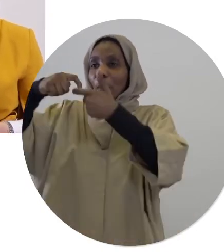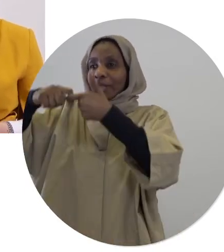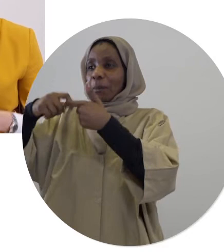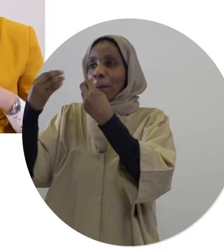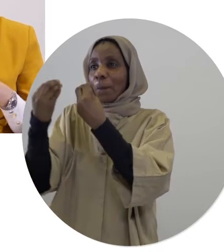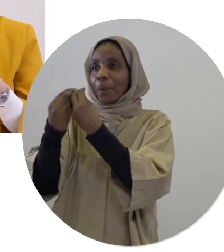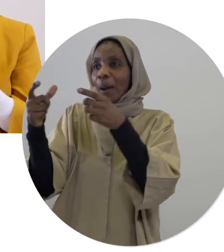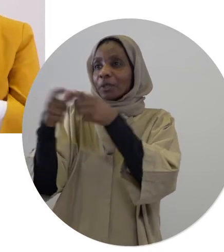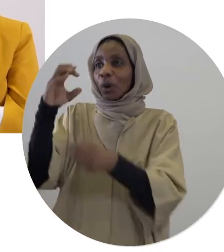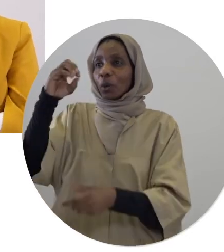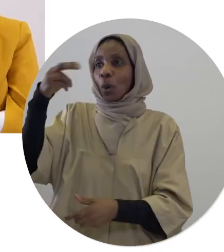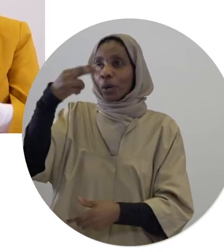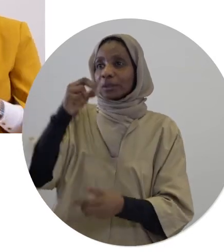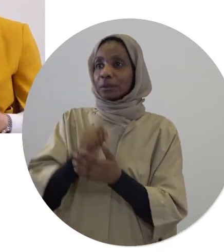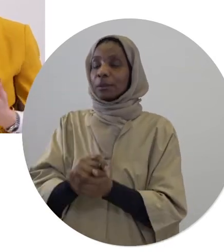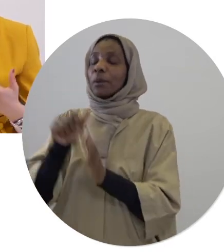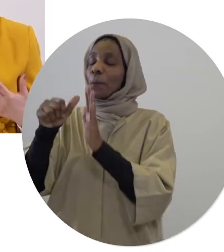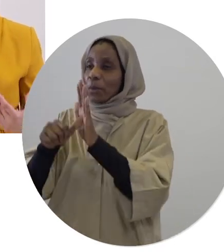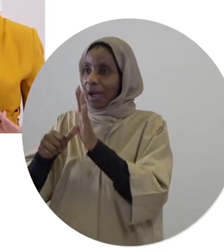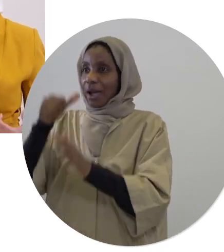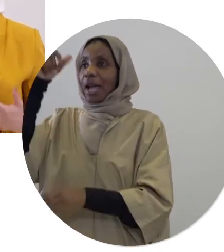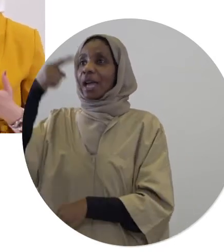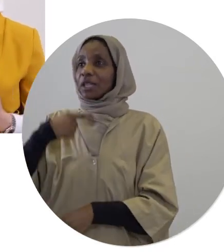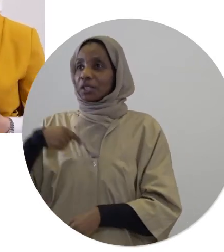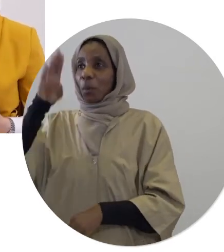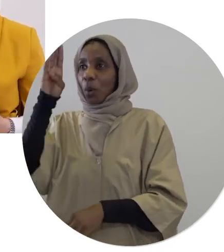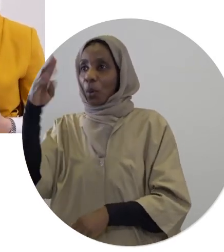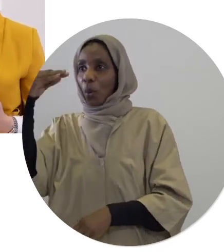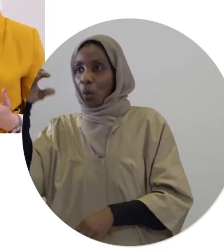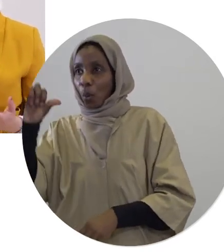الهيدروكسيل. إذن كحول ثم شق الألكيل،